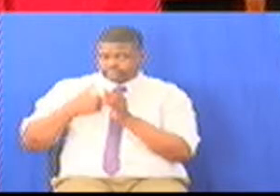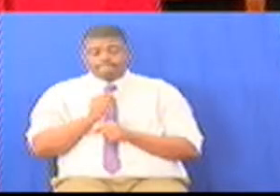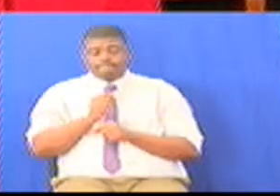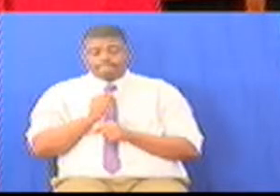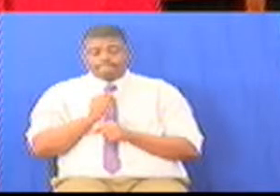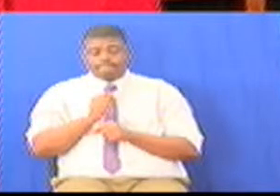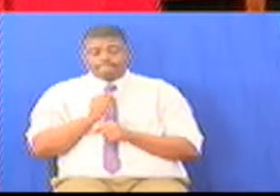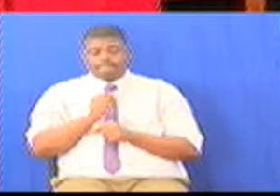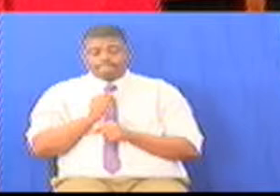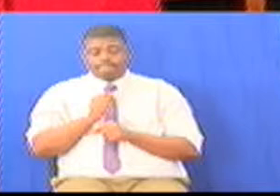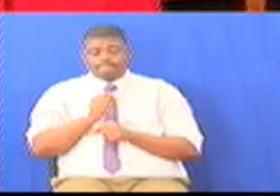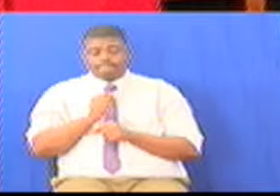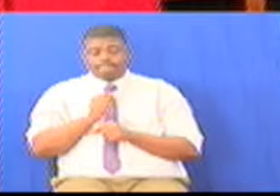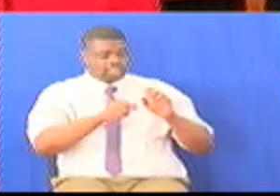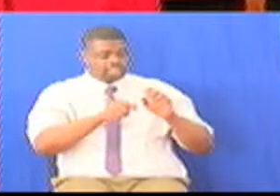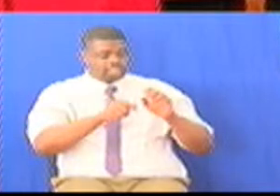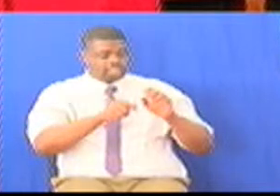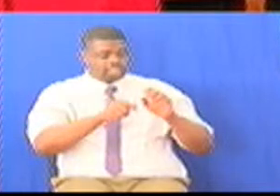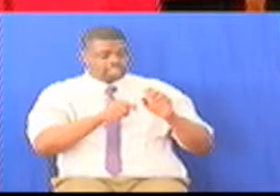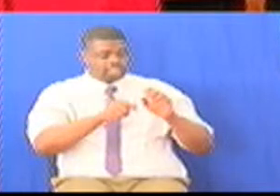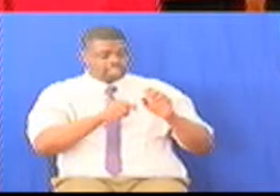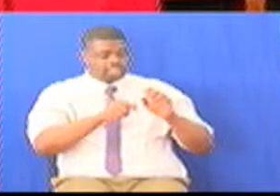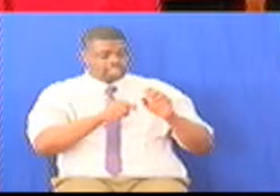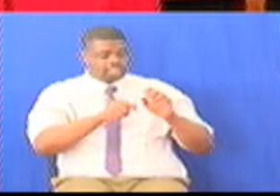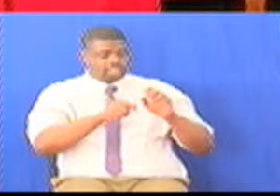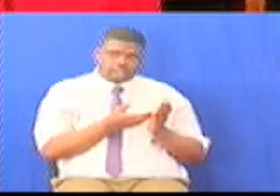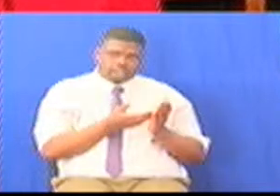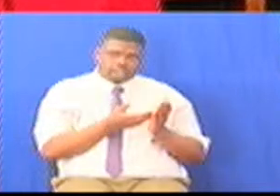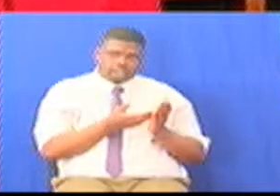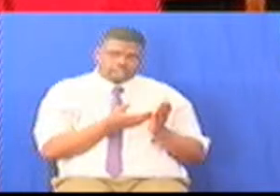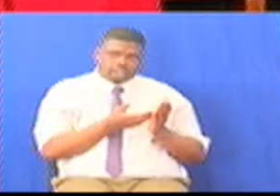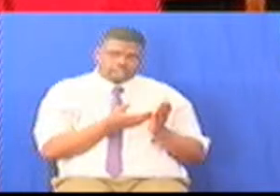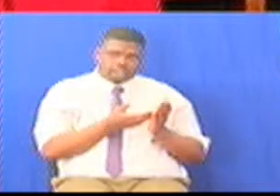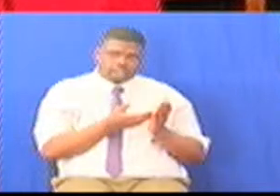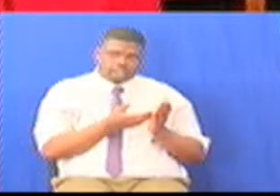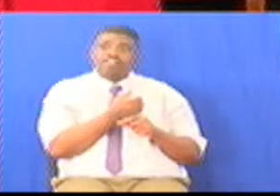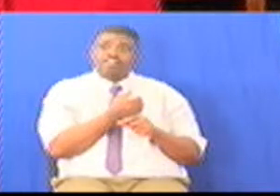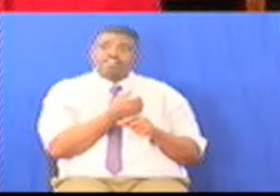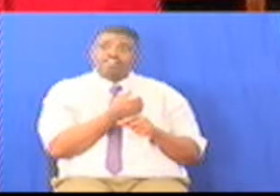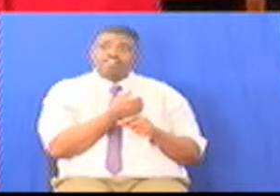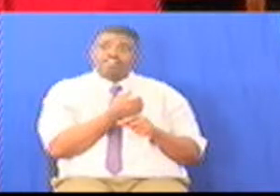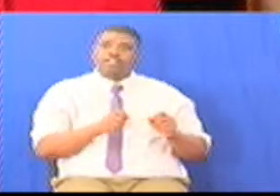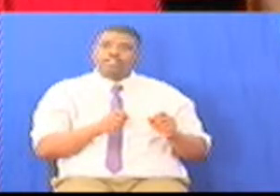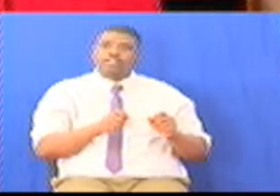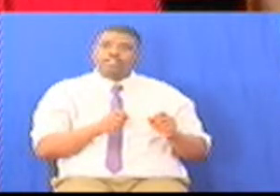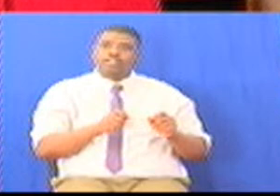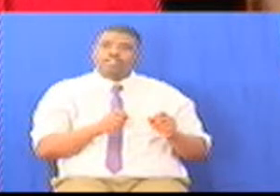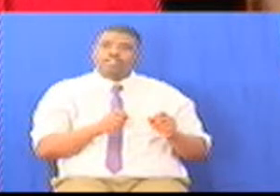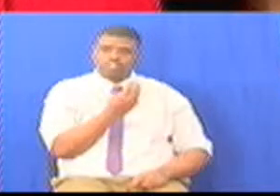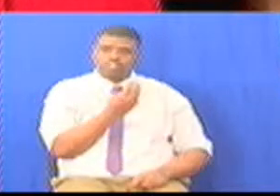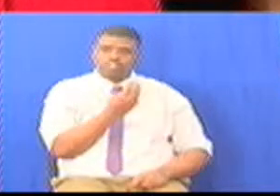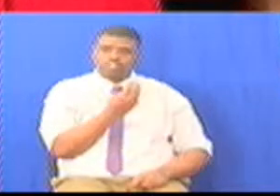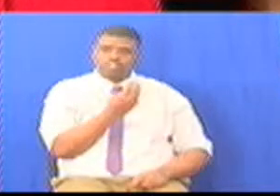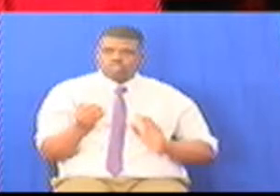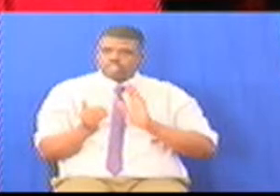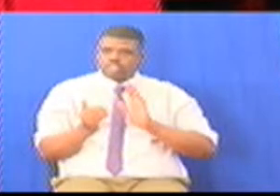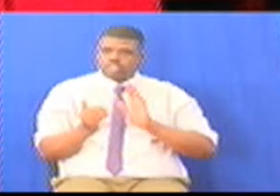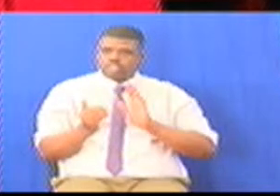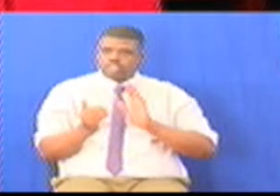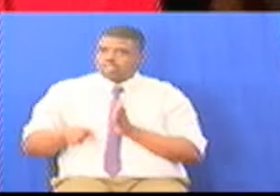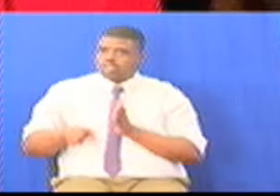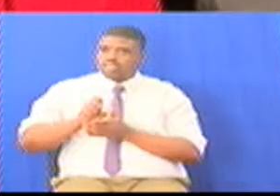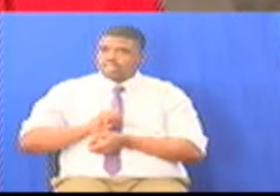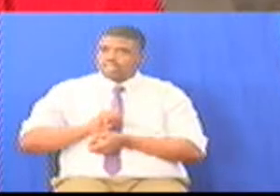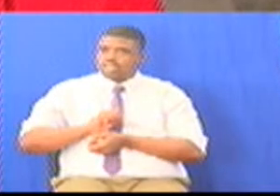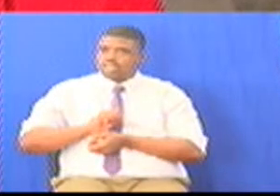na kiuandishi katika ibara ya 4 ya mswada inayopendekezwa, kufanya marekebisho katika kifungu cha 3 cha sheria kwa kuongeza